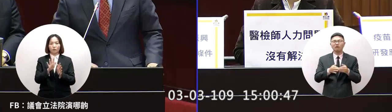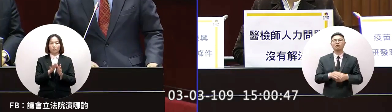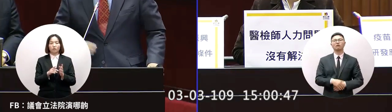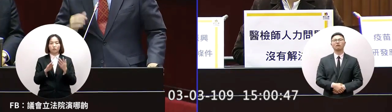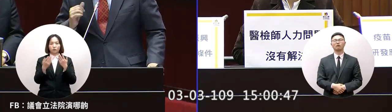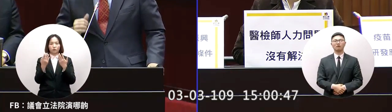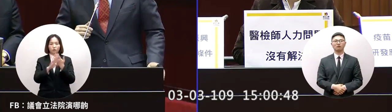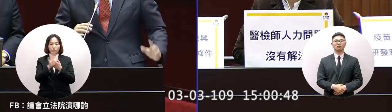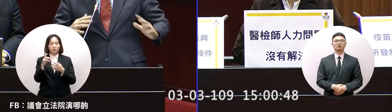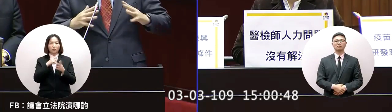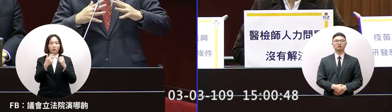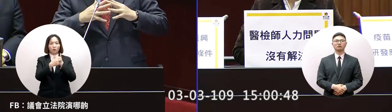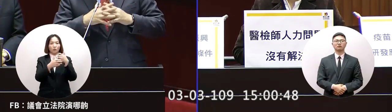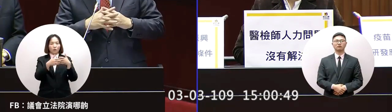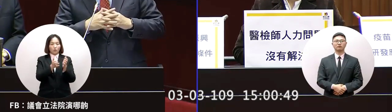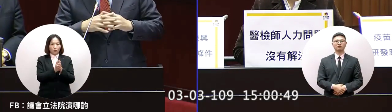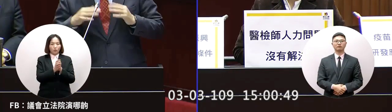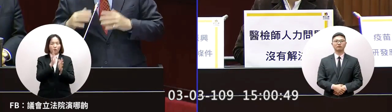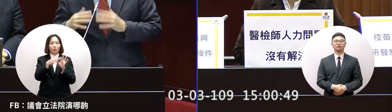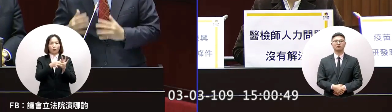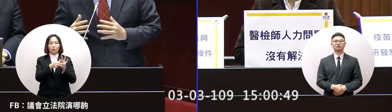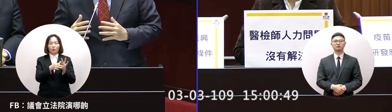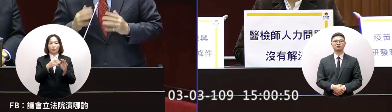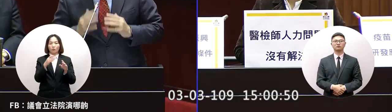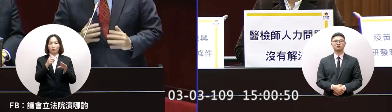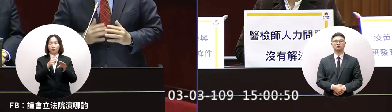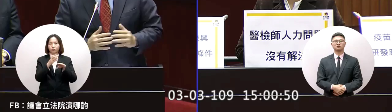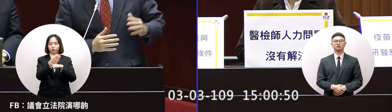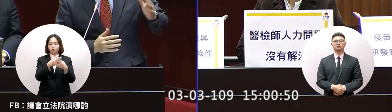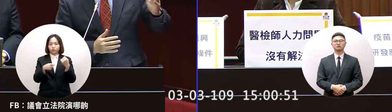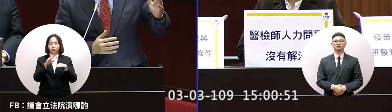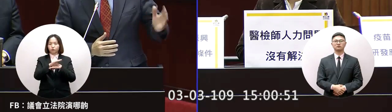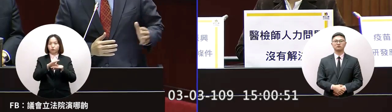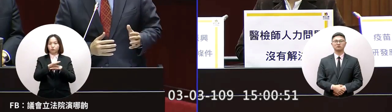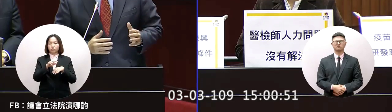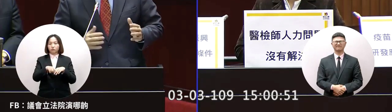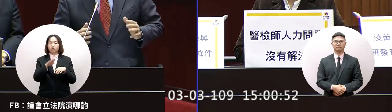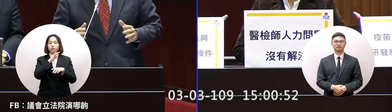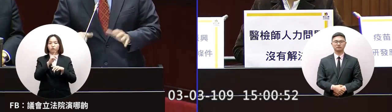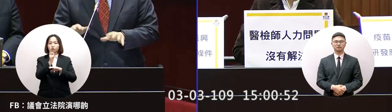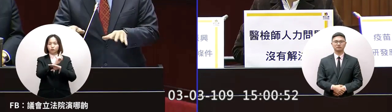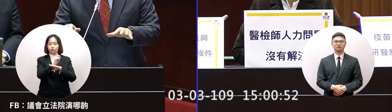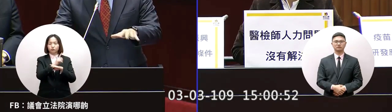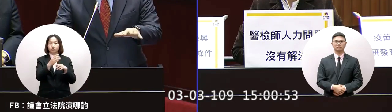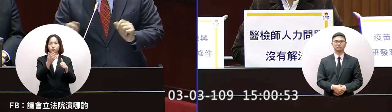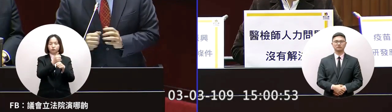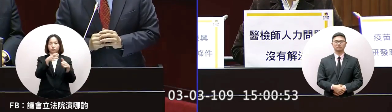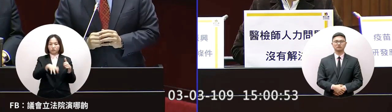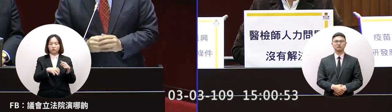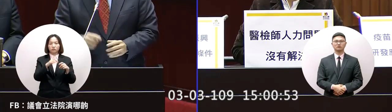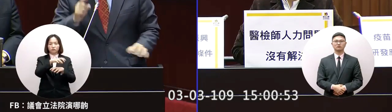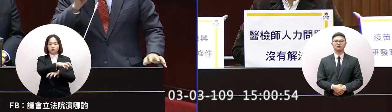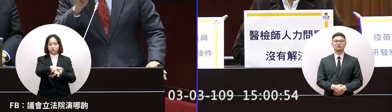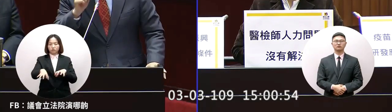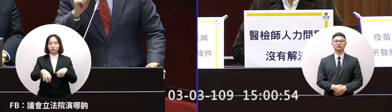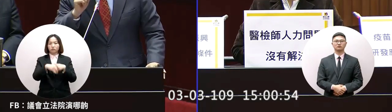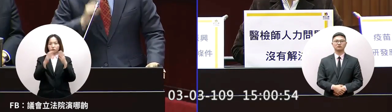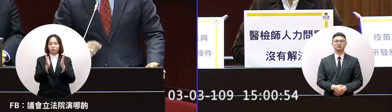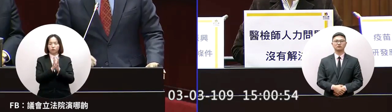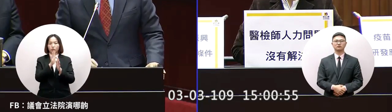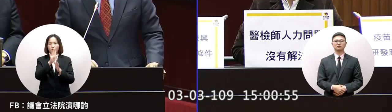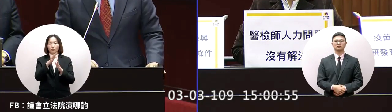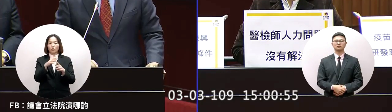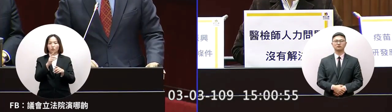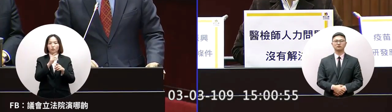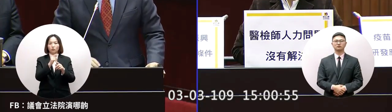有跟卫福部会做相关的联系。我们车上现在我们消防署跟各个地方的消防局都有最高